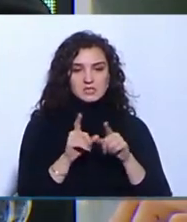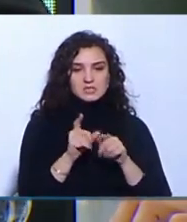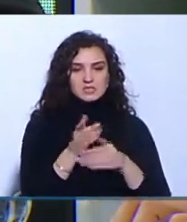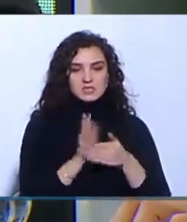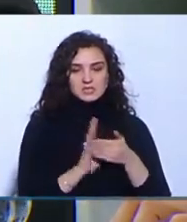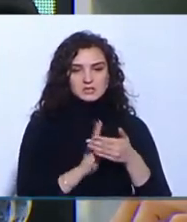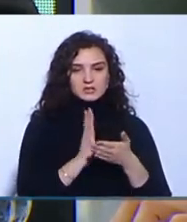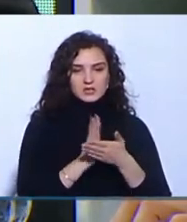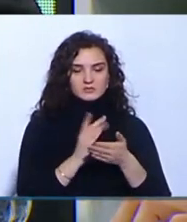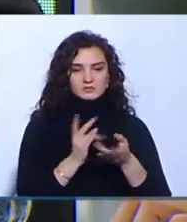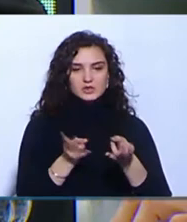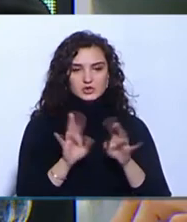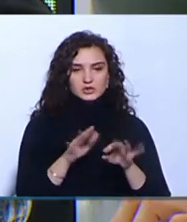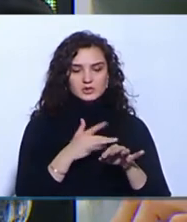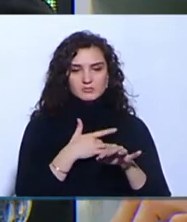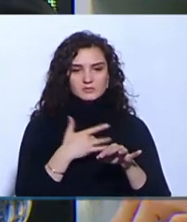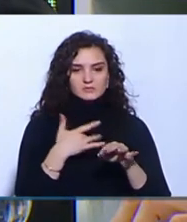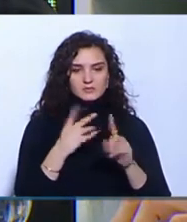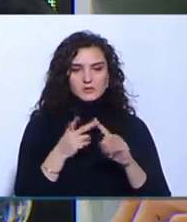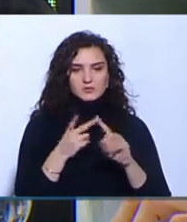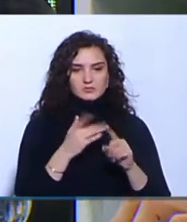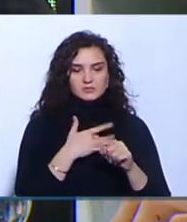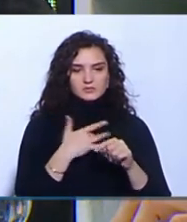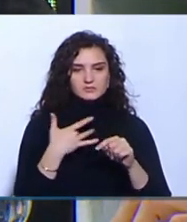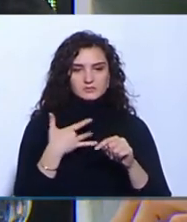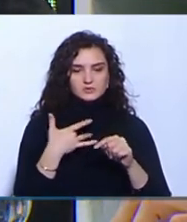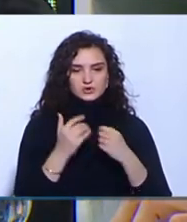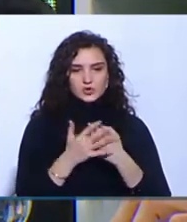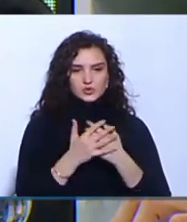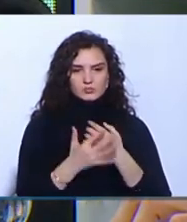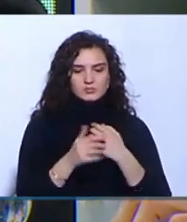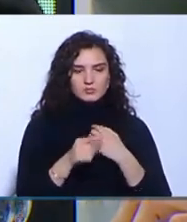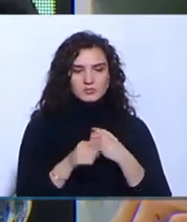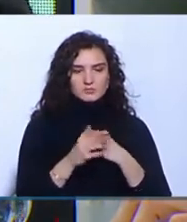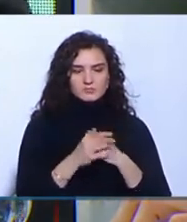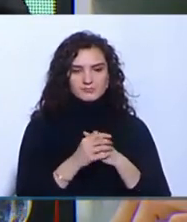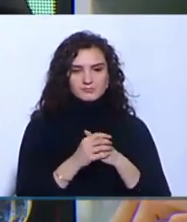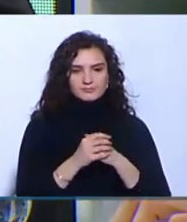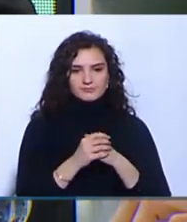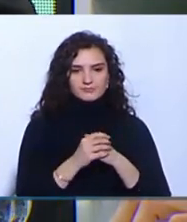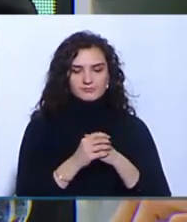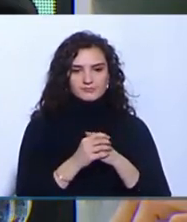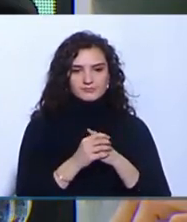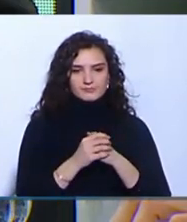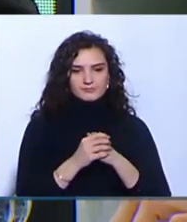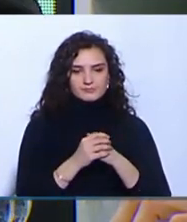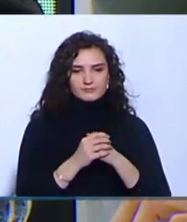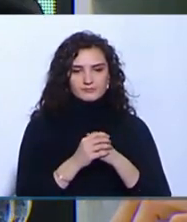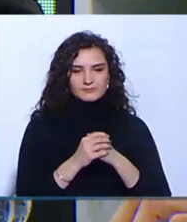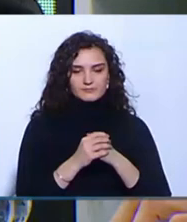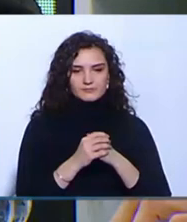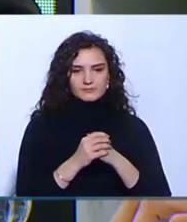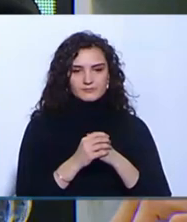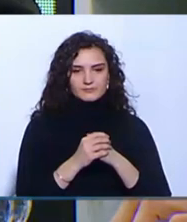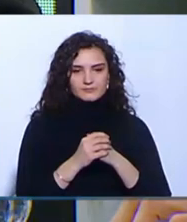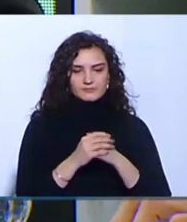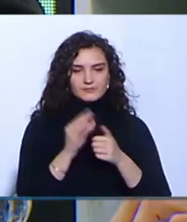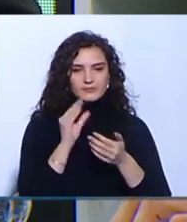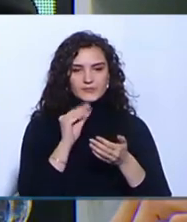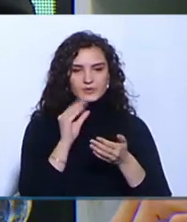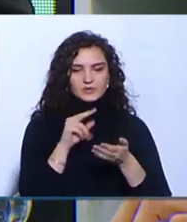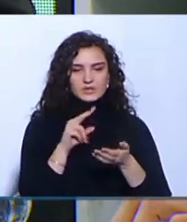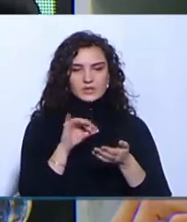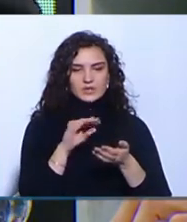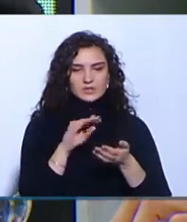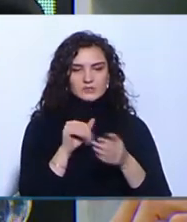ნაწილს აქვს დარჩენილი ფილის, ან მეორე ფილის ლიმფური შეშუბება. ანუ ლიმფედემის არსი მდგომარეობს ლიმფურ შეშუბებაში. როდესაც